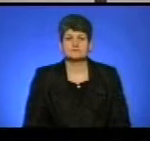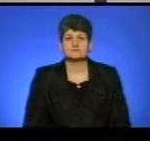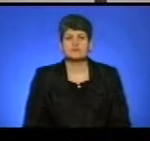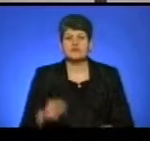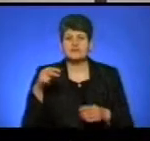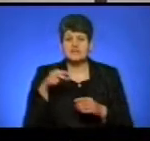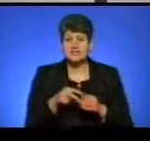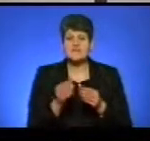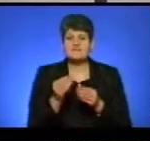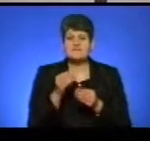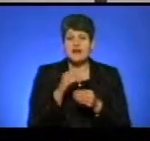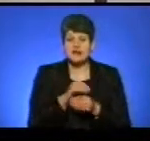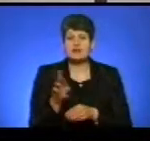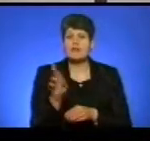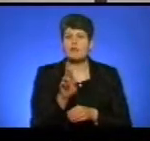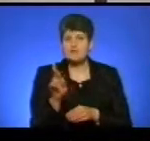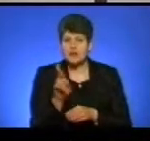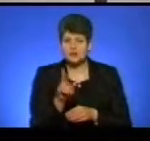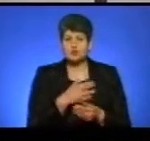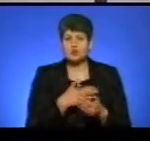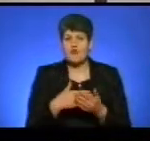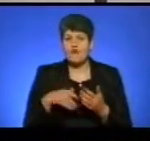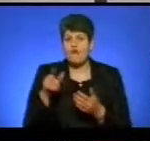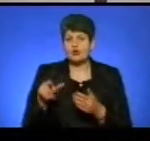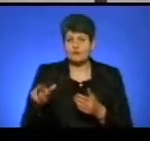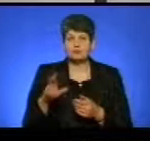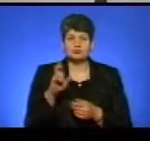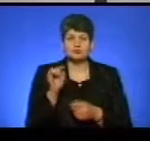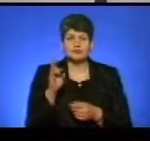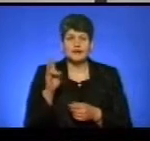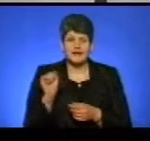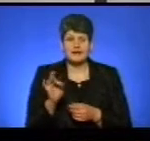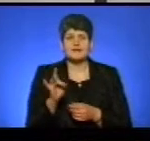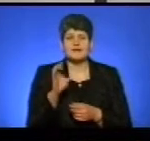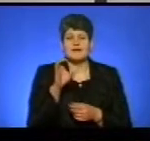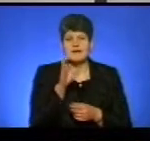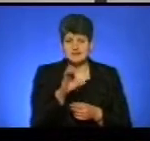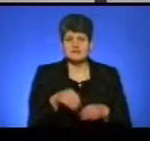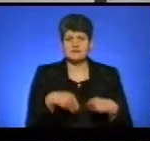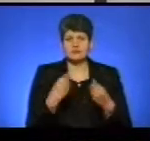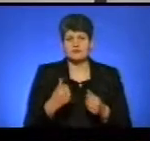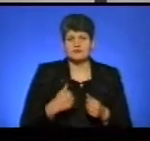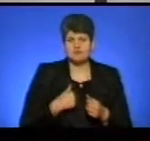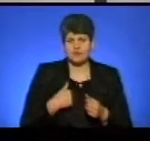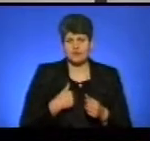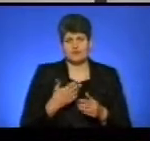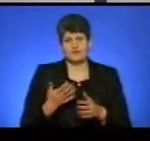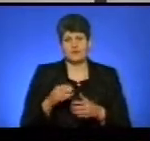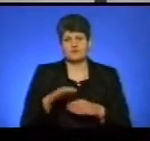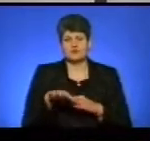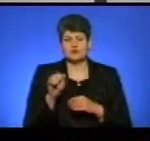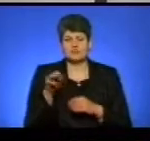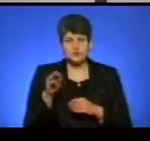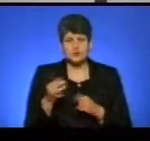2000 вареників в п'ятницю волонтери громадської організації «Бункер С» передадуть військовим в зону операції об'єднаних сил. Сьогодні